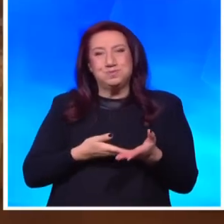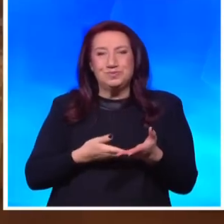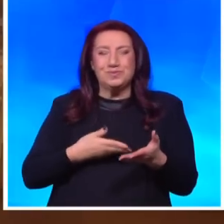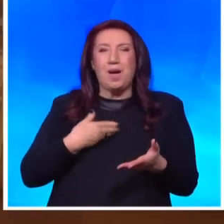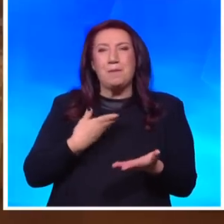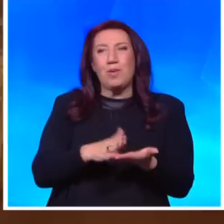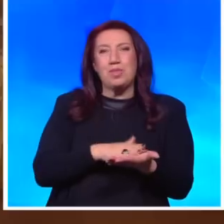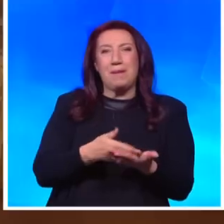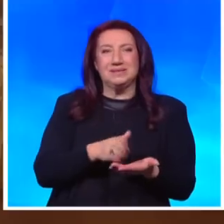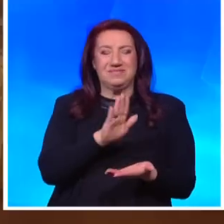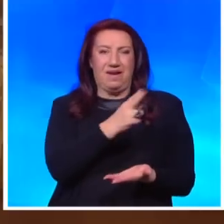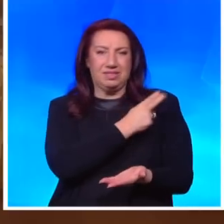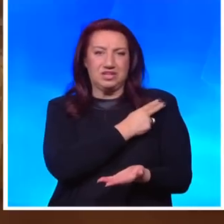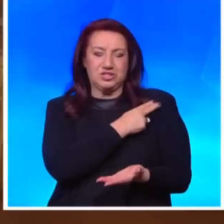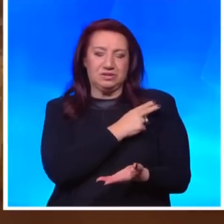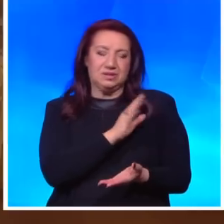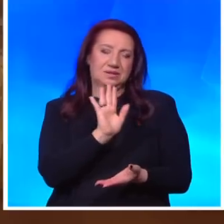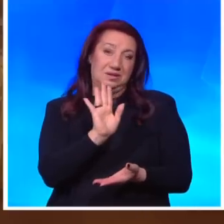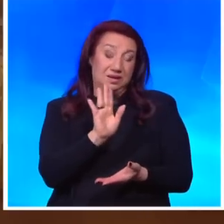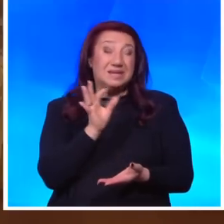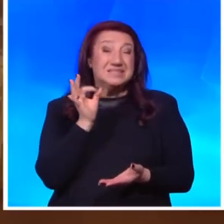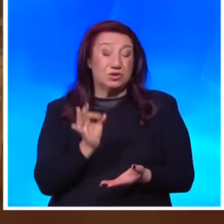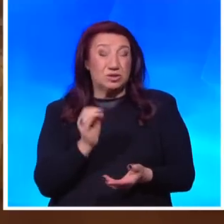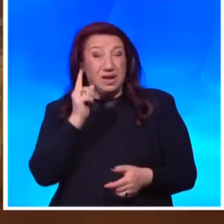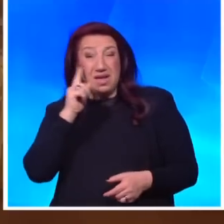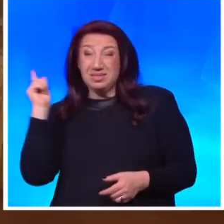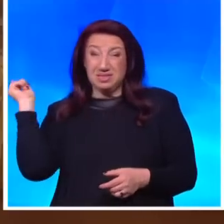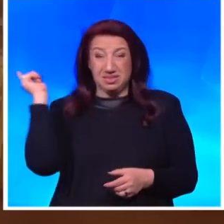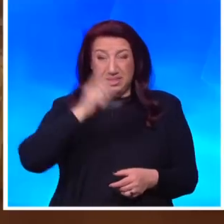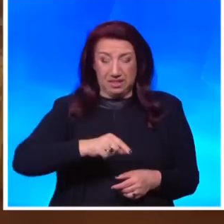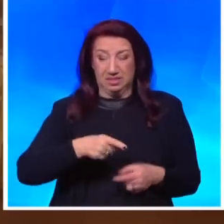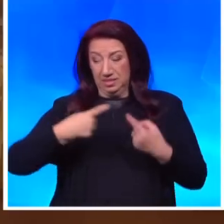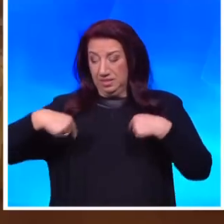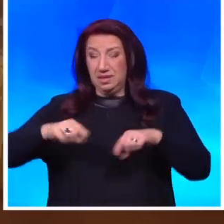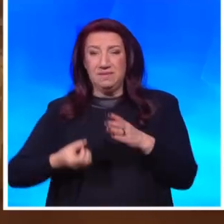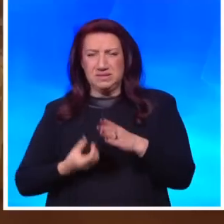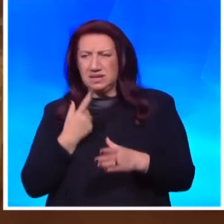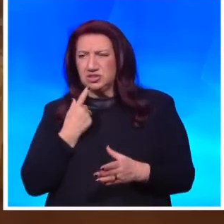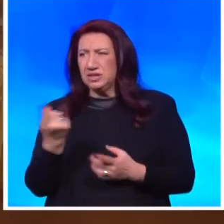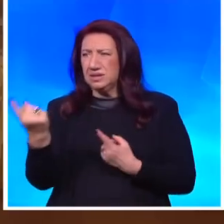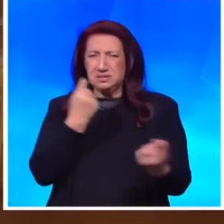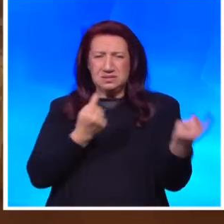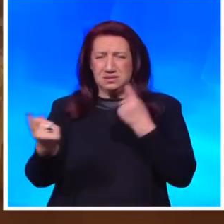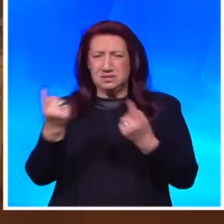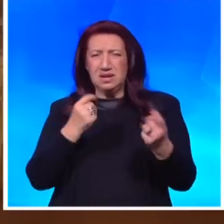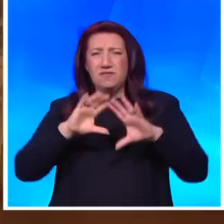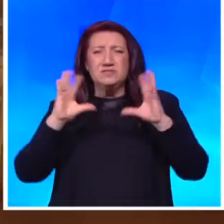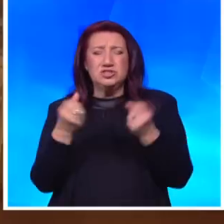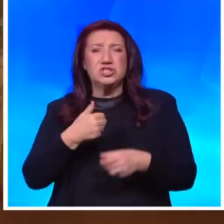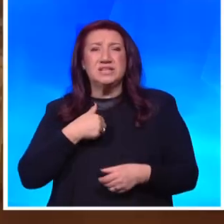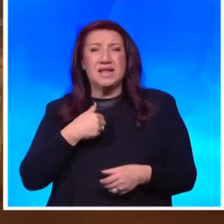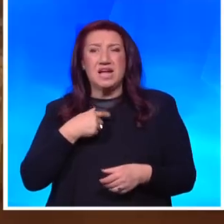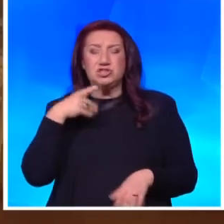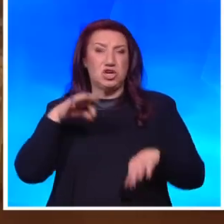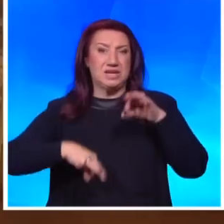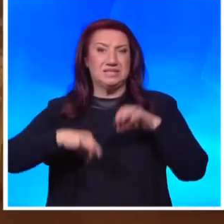едно. Още на следващия ден ние от Възраждане ще призовем всички наши избиратели, но